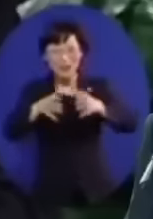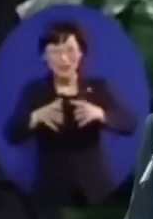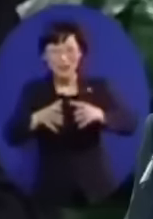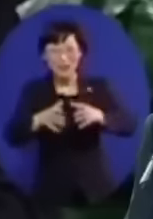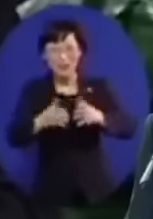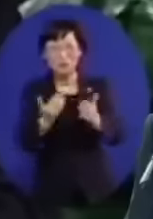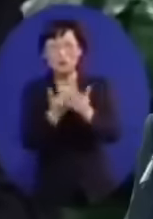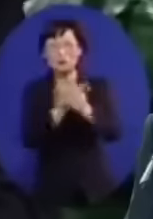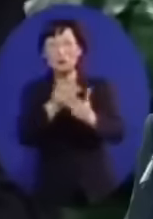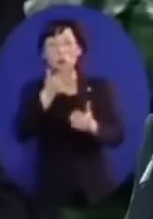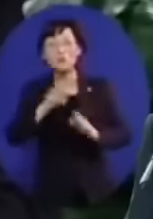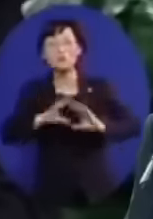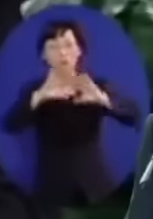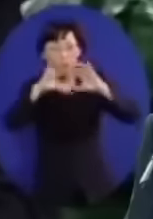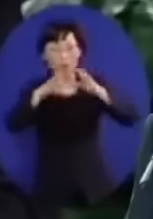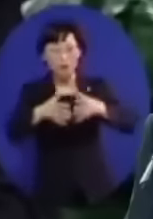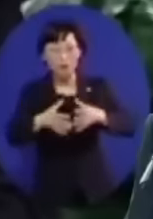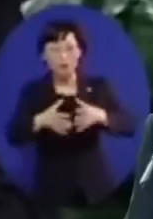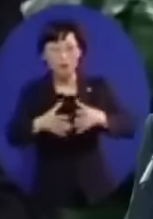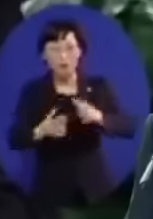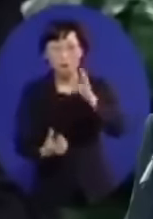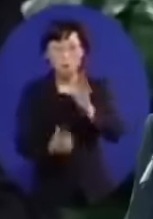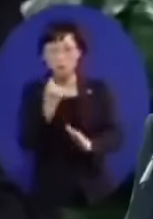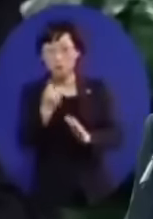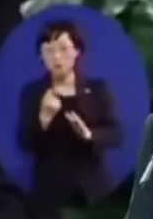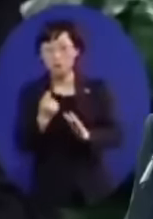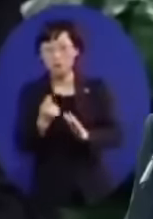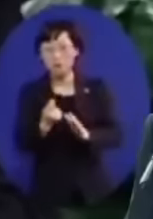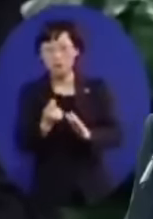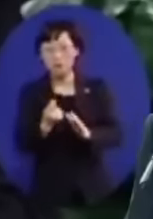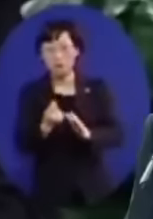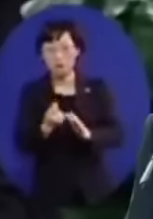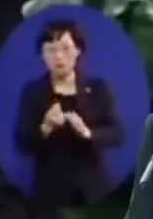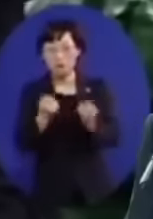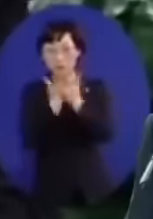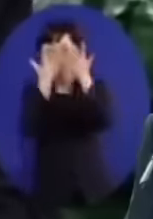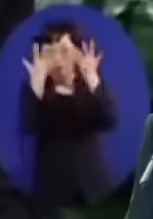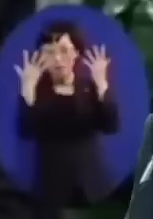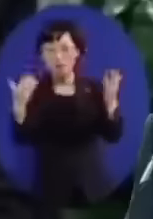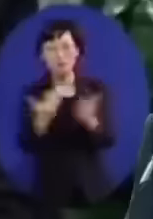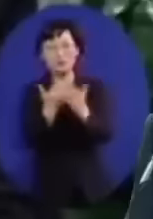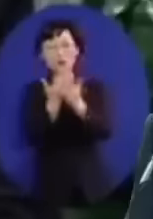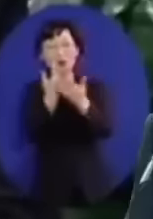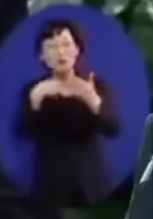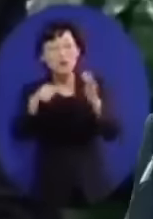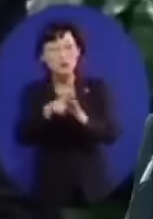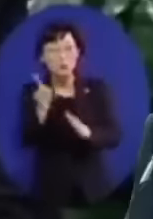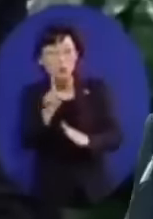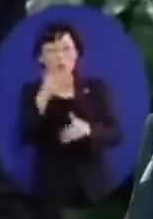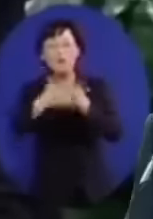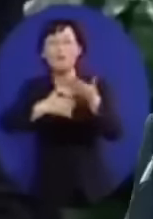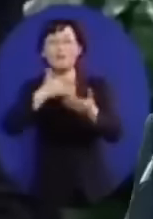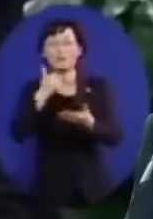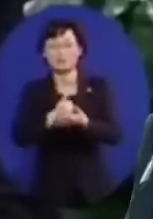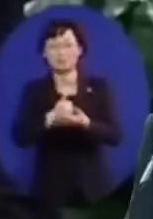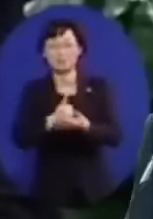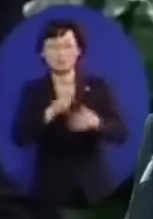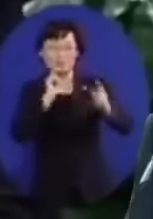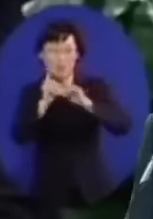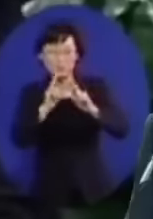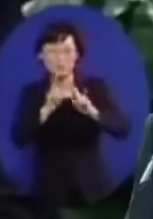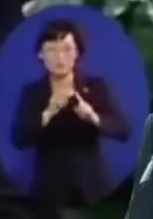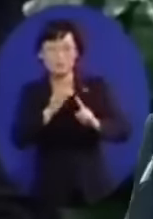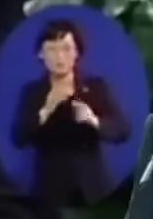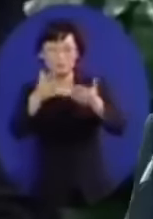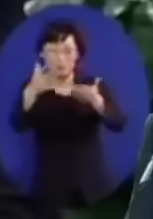발전하지 못한 나라가 빨리 개명해지고 발전하려면 하나님의 말씀을 받아들여야